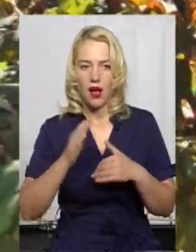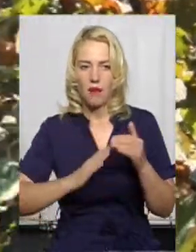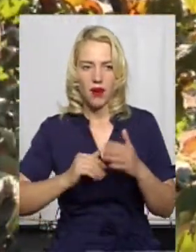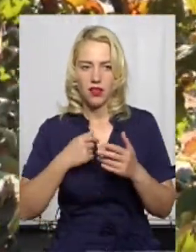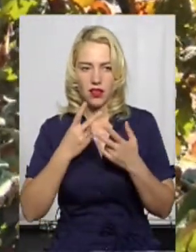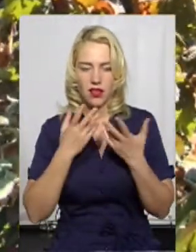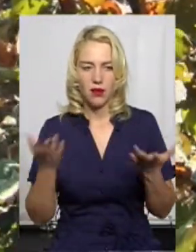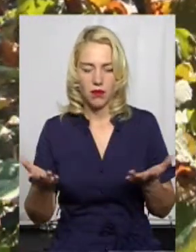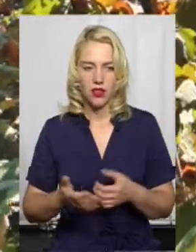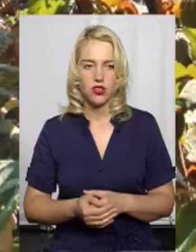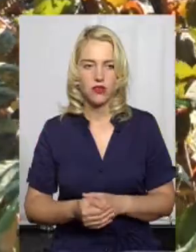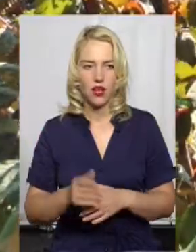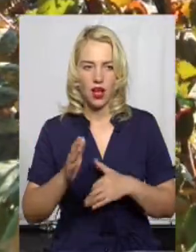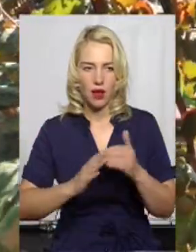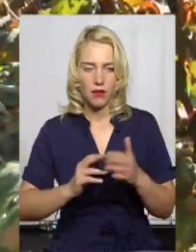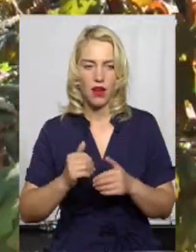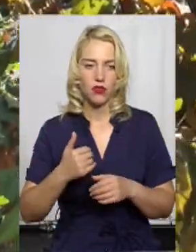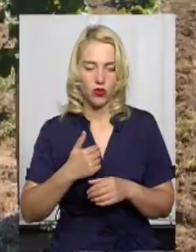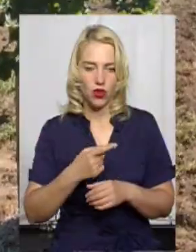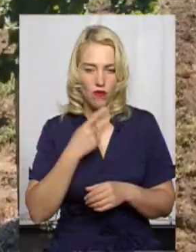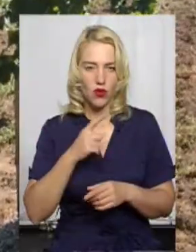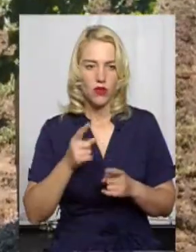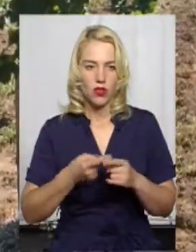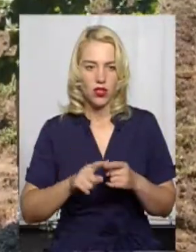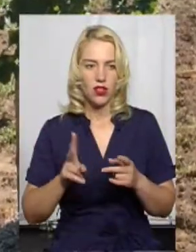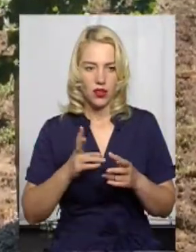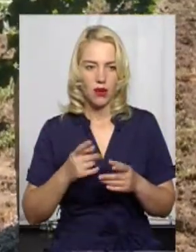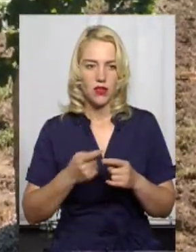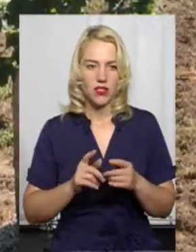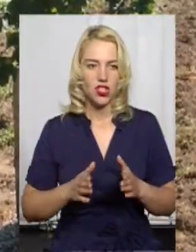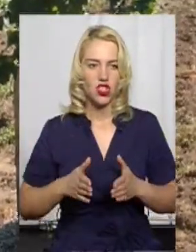вже налаштовує на те, що треба по цьому шляху йти.